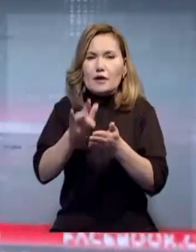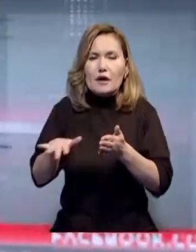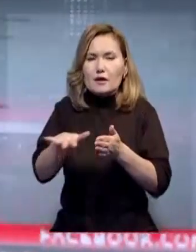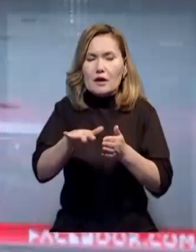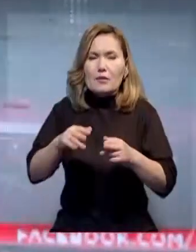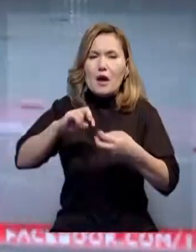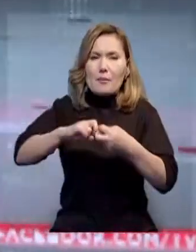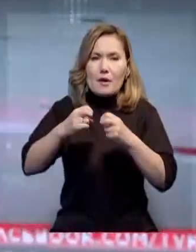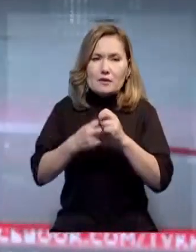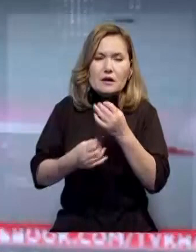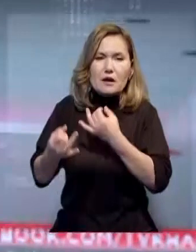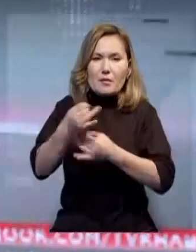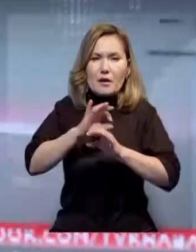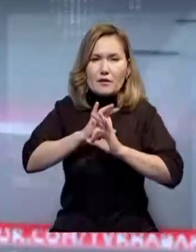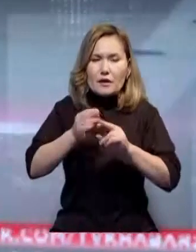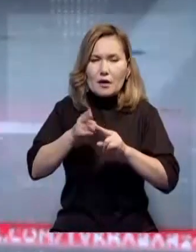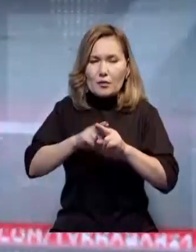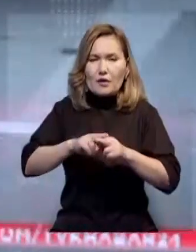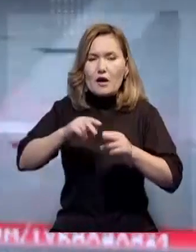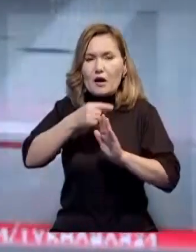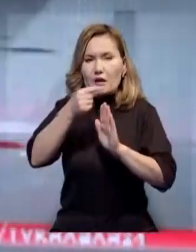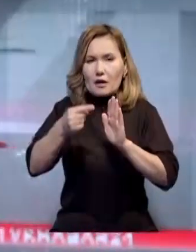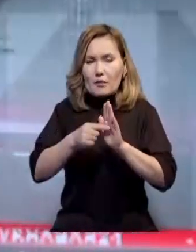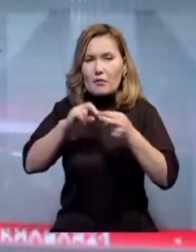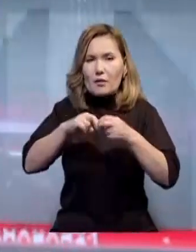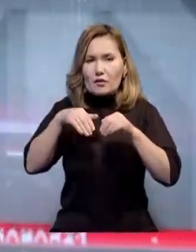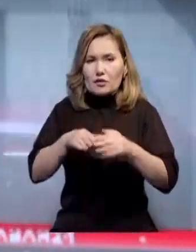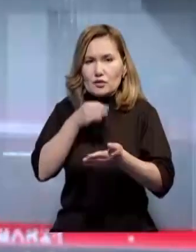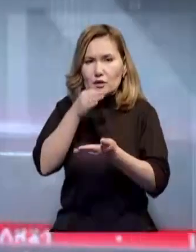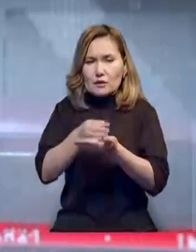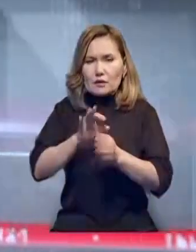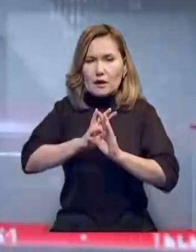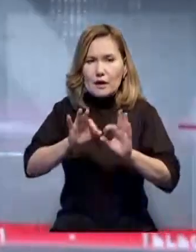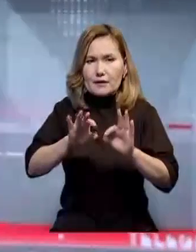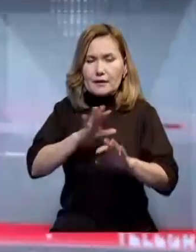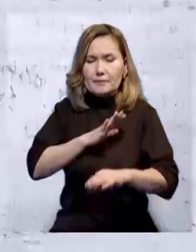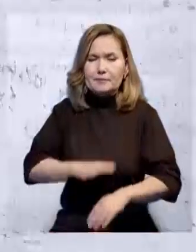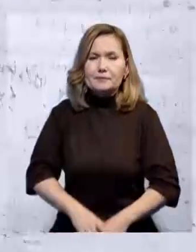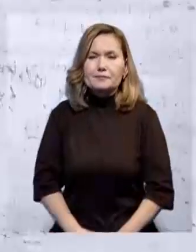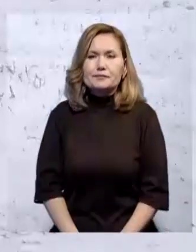толғандырған бірқатар мәселемен танысып, олардың шешу жолдарын айқындады.